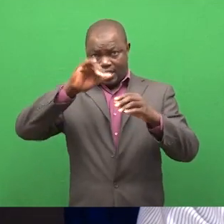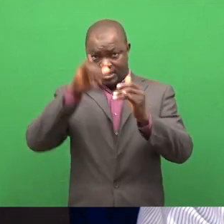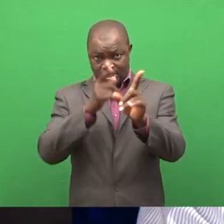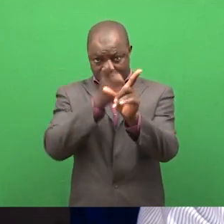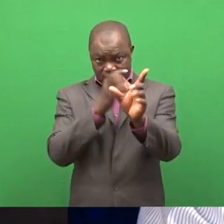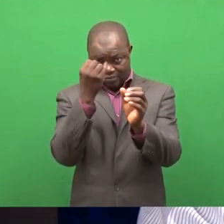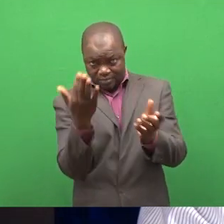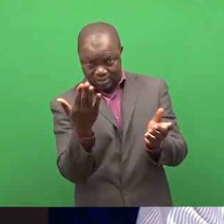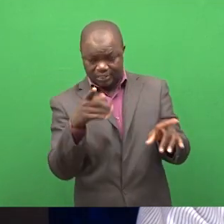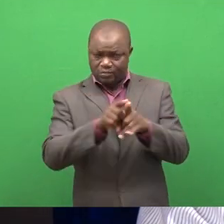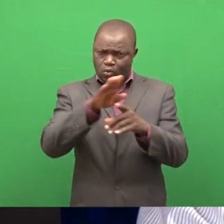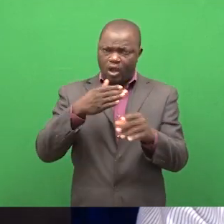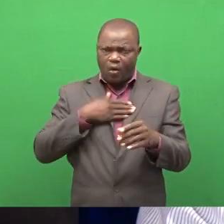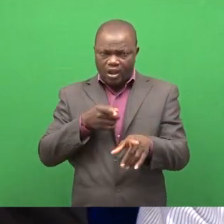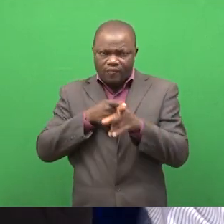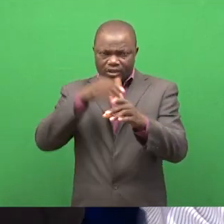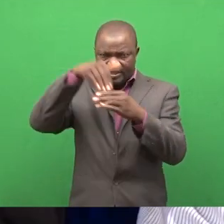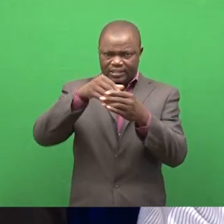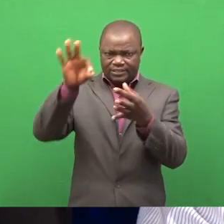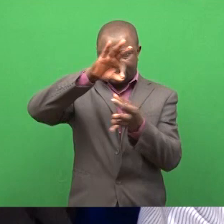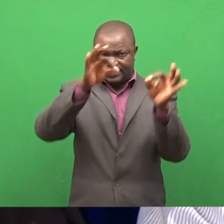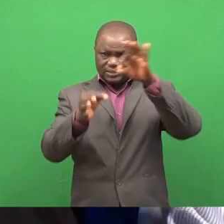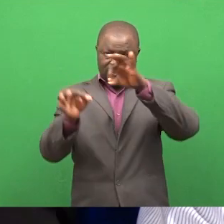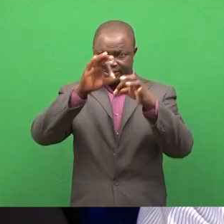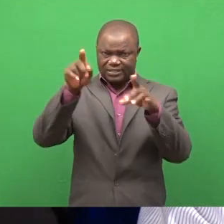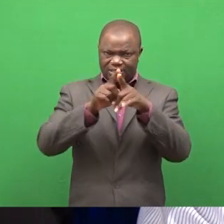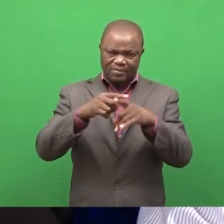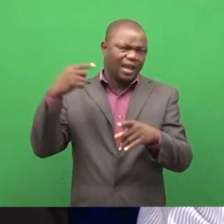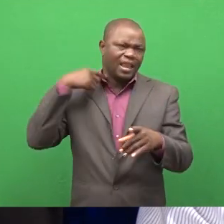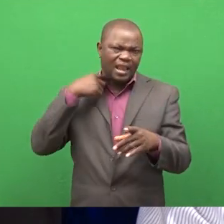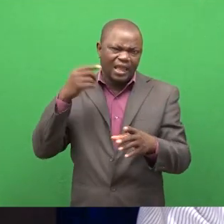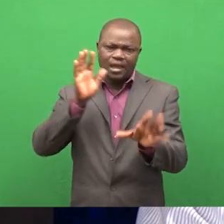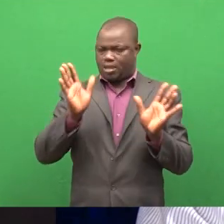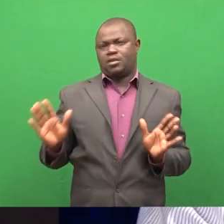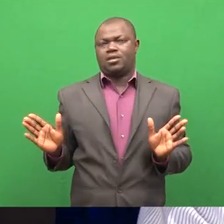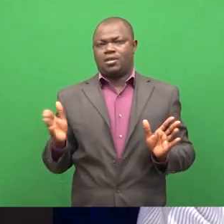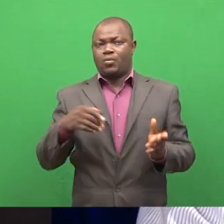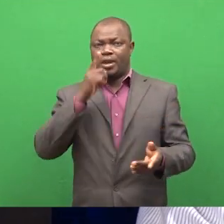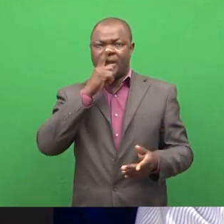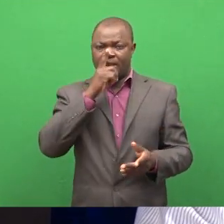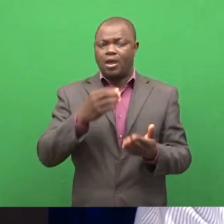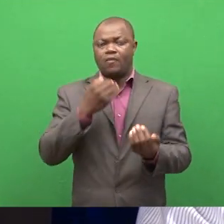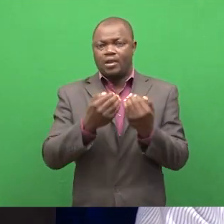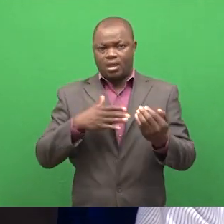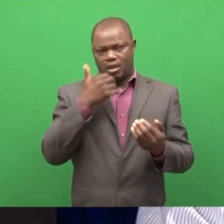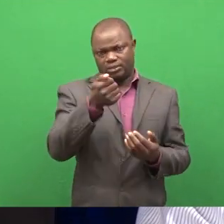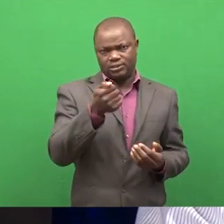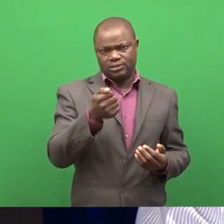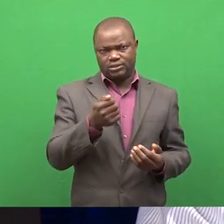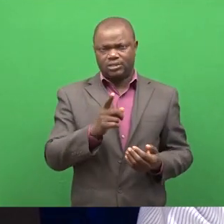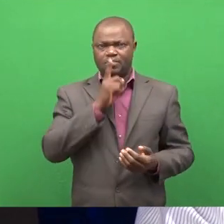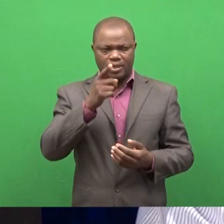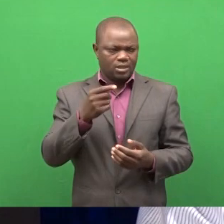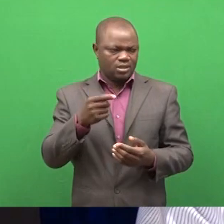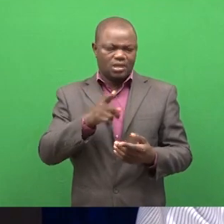uye zviri scientific kureva kuti zvisiri zvemanyebo zvine mamits zvekuti kana kuti mwana akabvunza kuti mwana haachadizvi